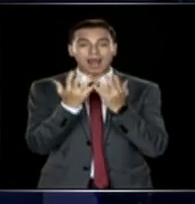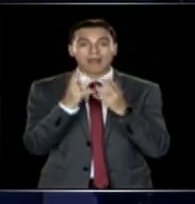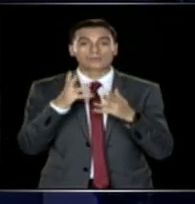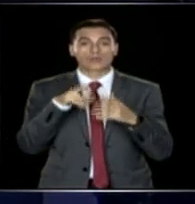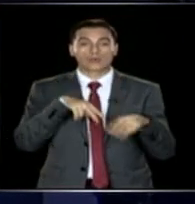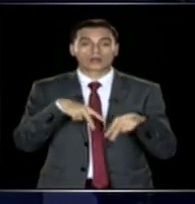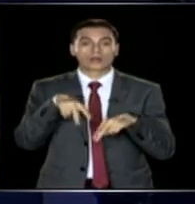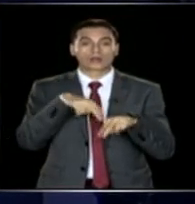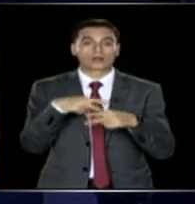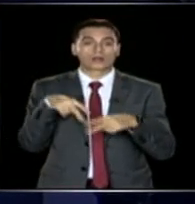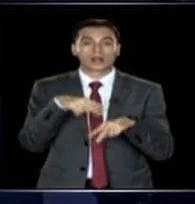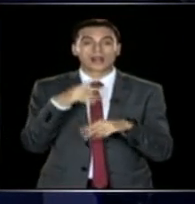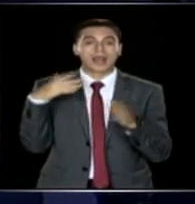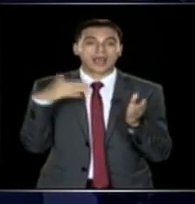عام